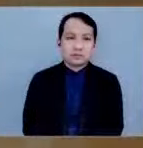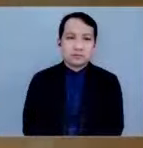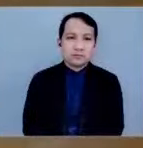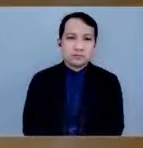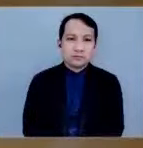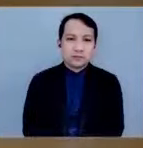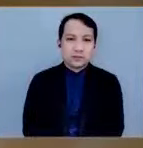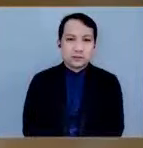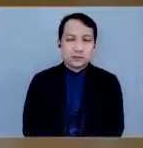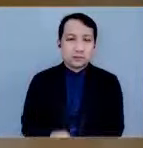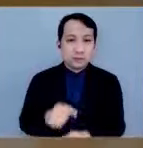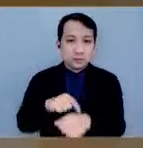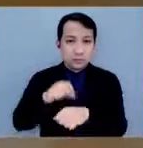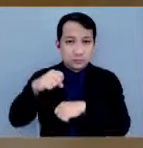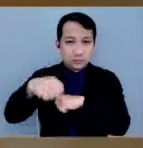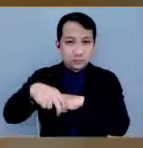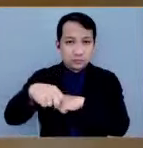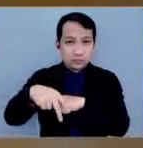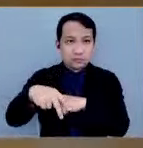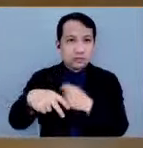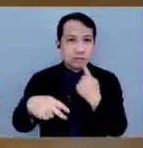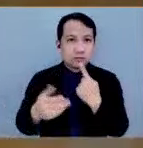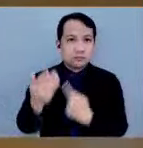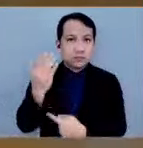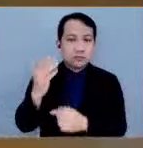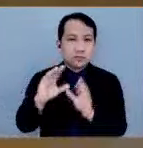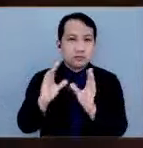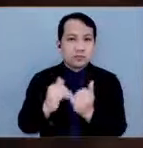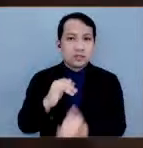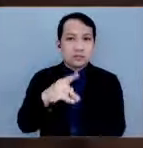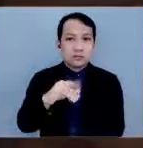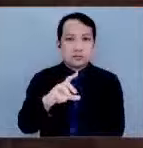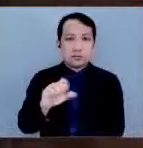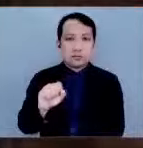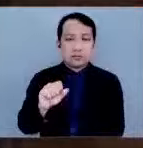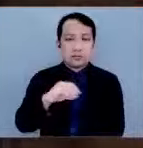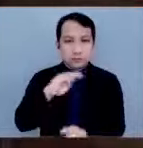Maghahating gabi kanina nang sumiklab ang sunog sa Barangay Poblasyon, Mandaluyong.